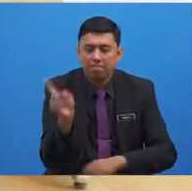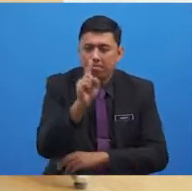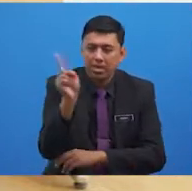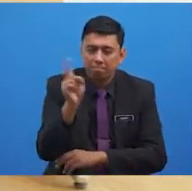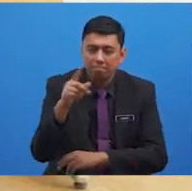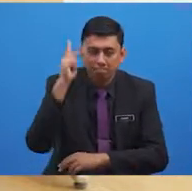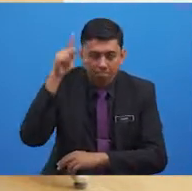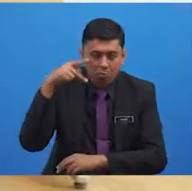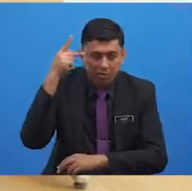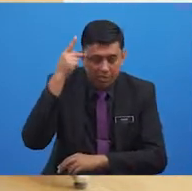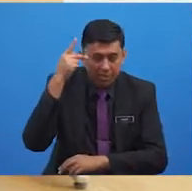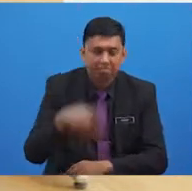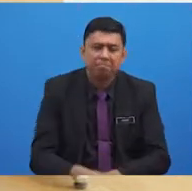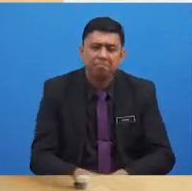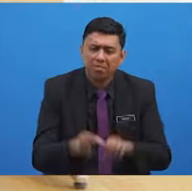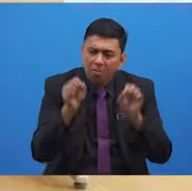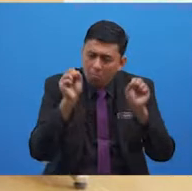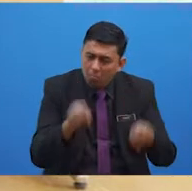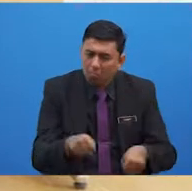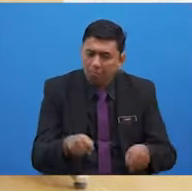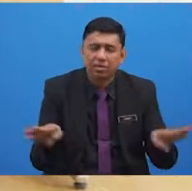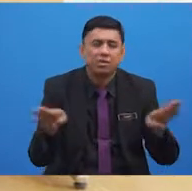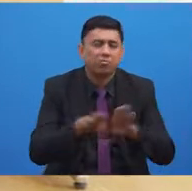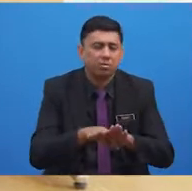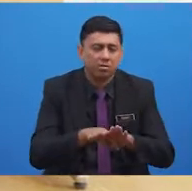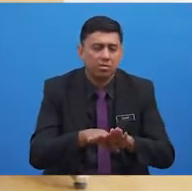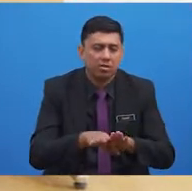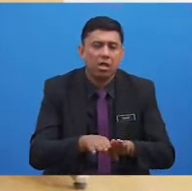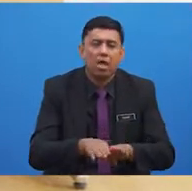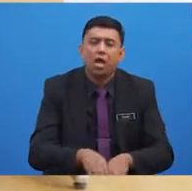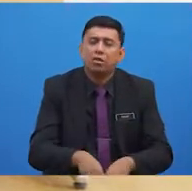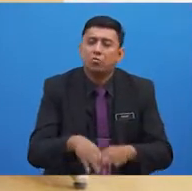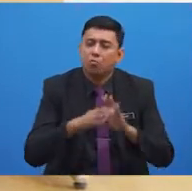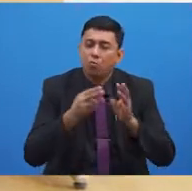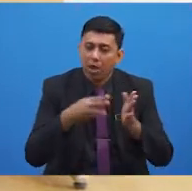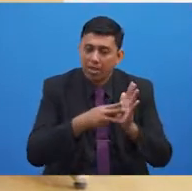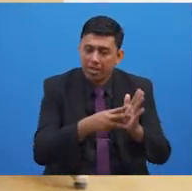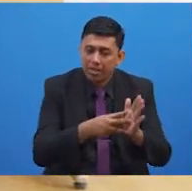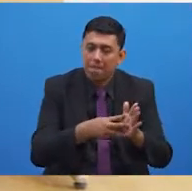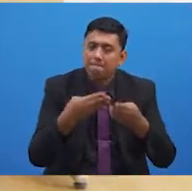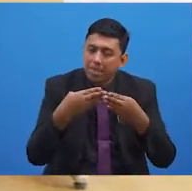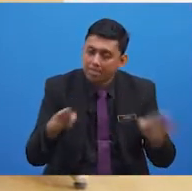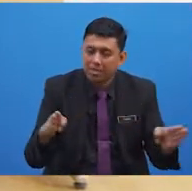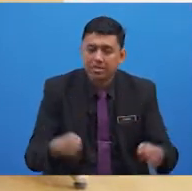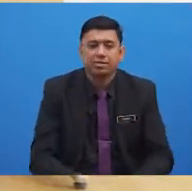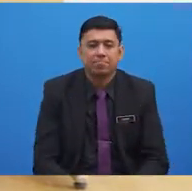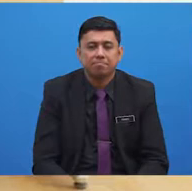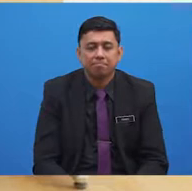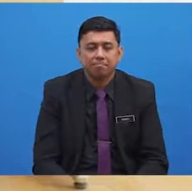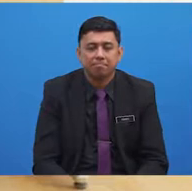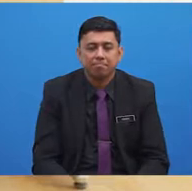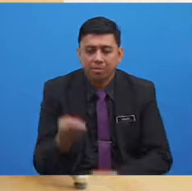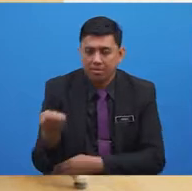mana-mana parti politik. Dia boleh bertanding sebagai calon bebas. Kita beralih pula